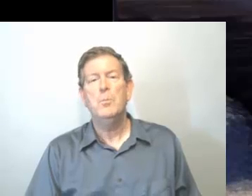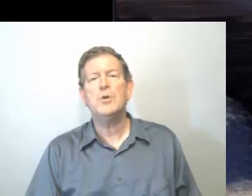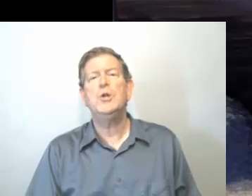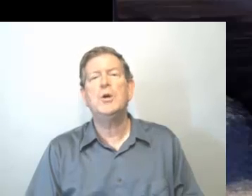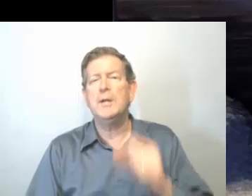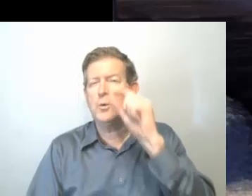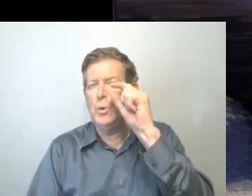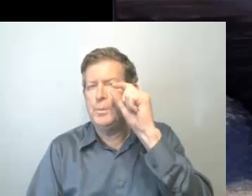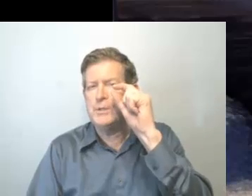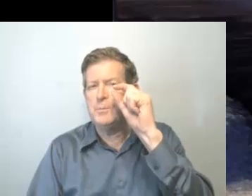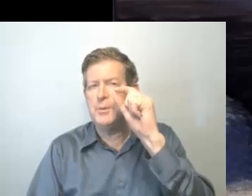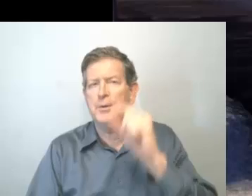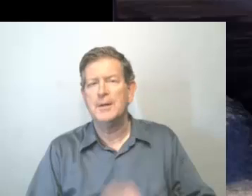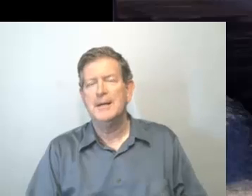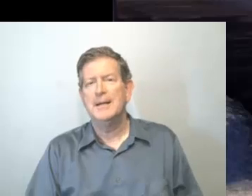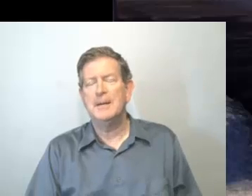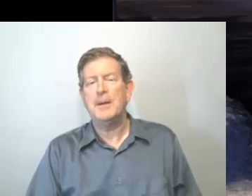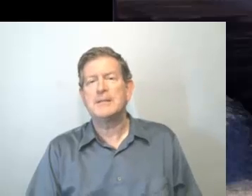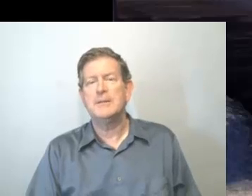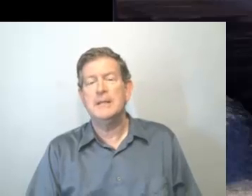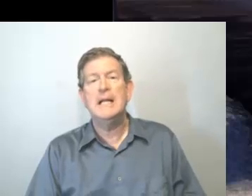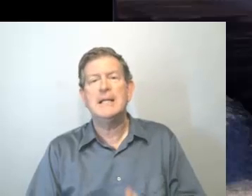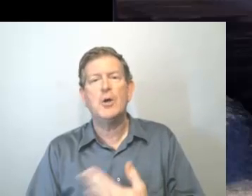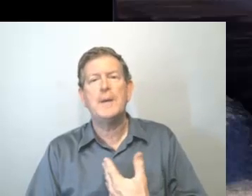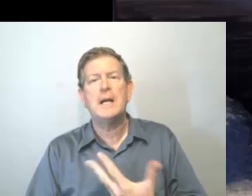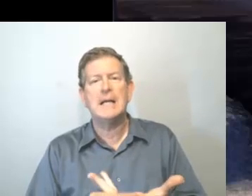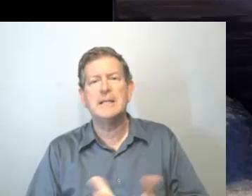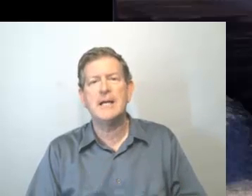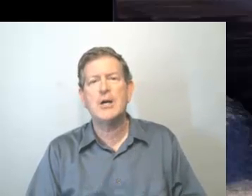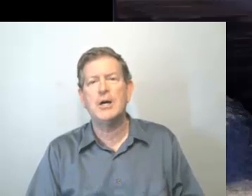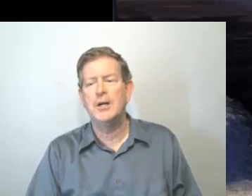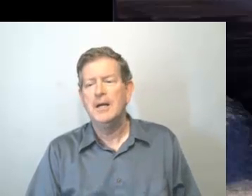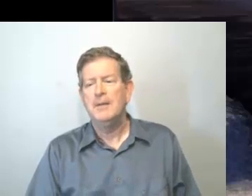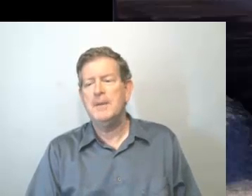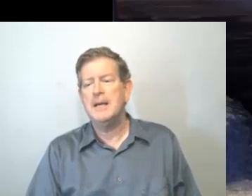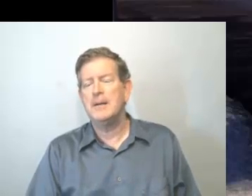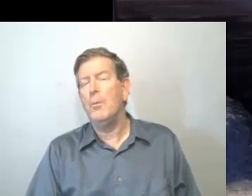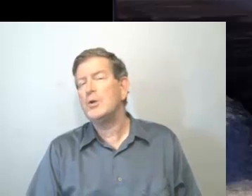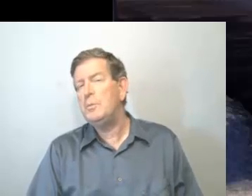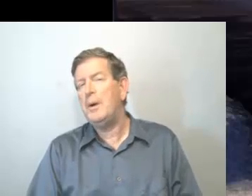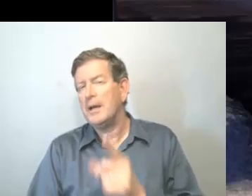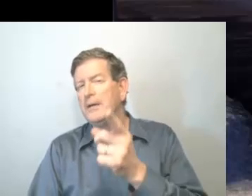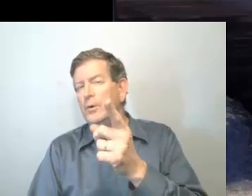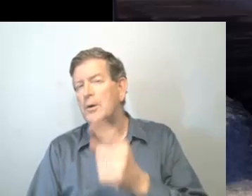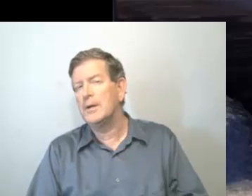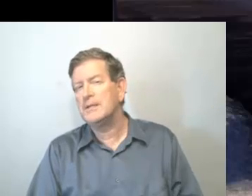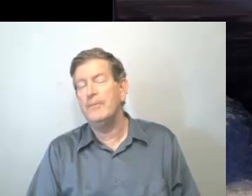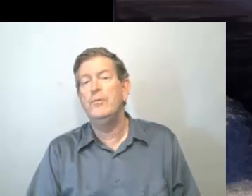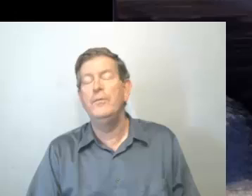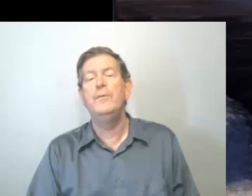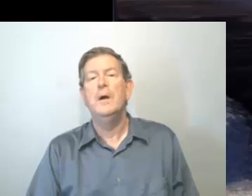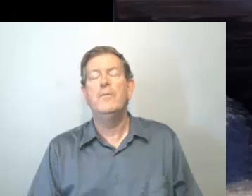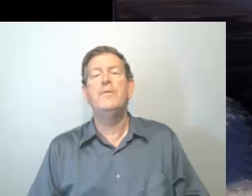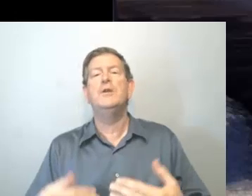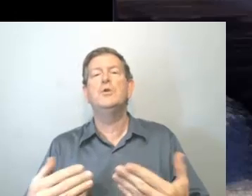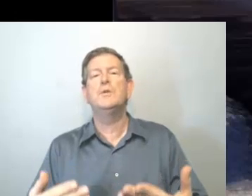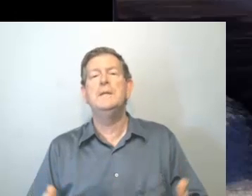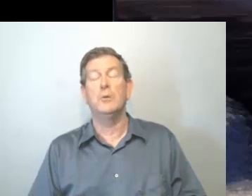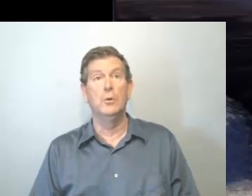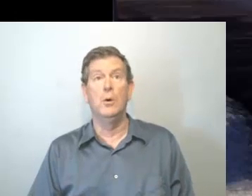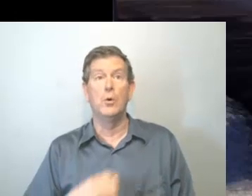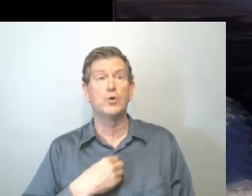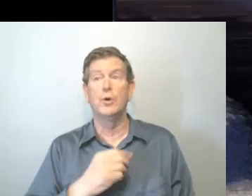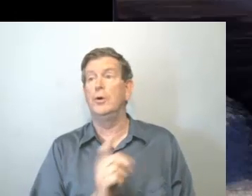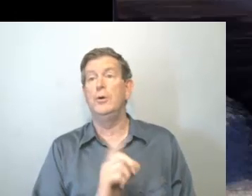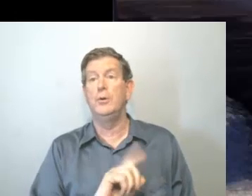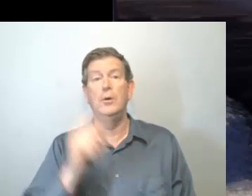Hein? Moi, je le connais un tout petit peu parce qu'il était dans mes classes à l'école. Mais moi, je parie que vous le connaissez. Vous venez juste de me